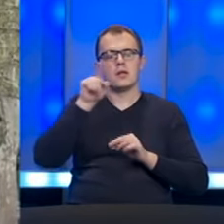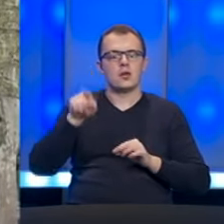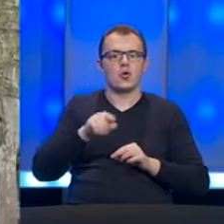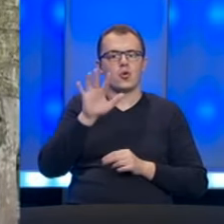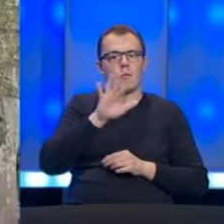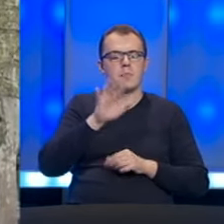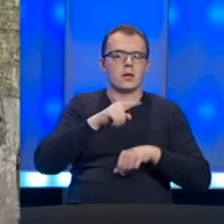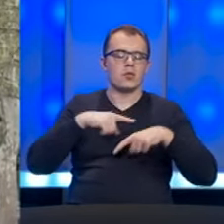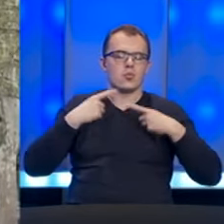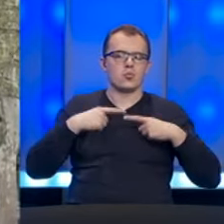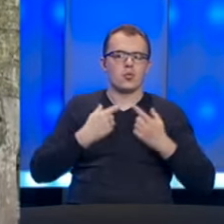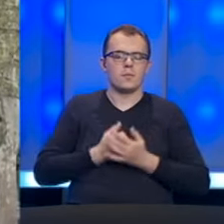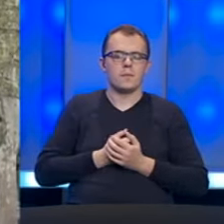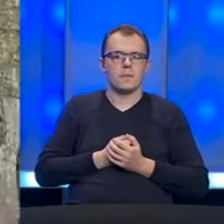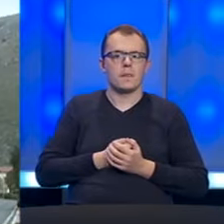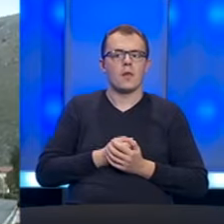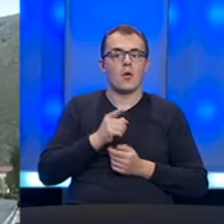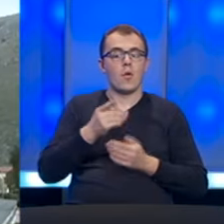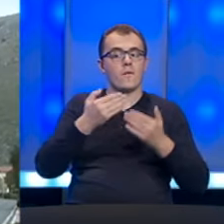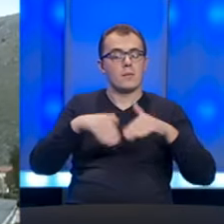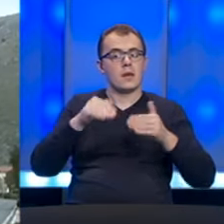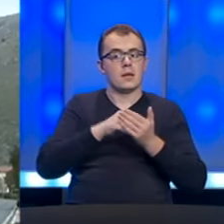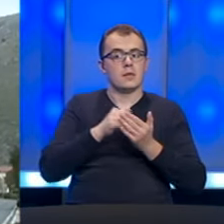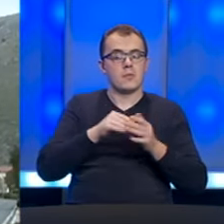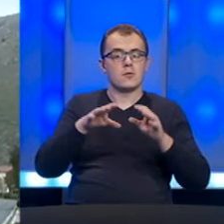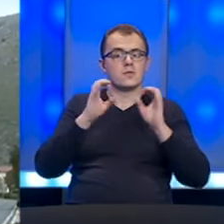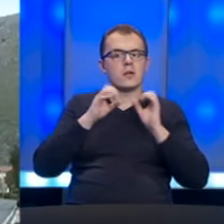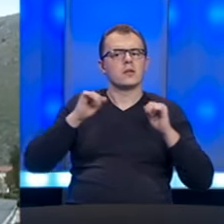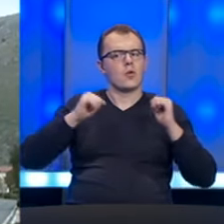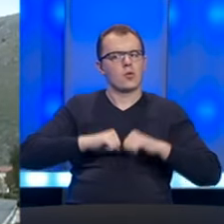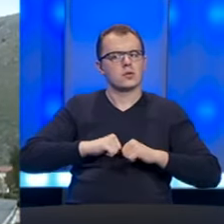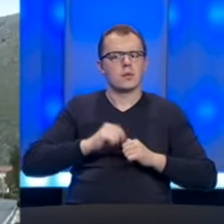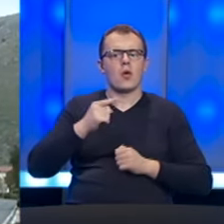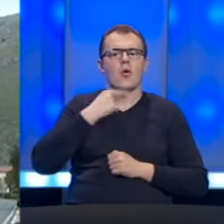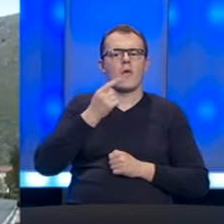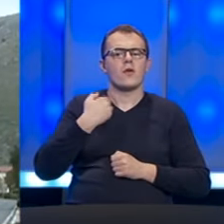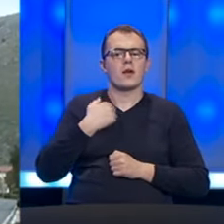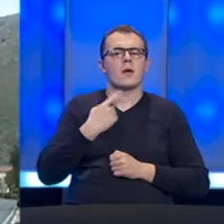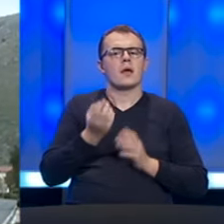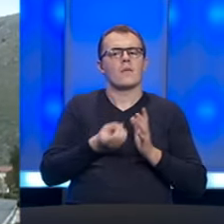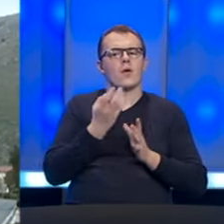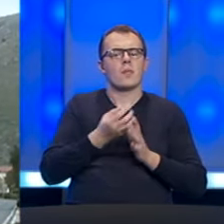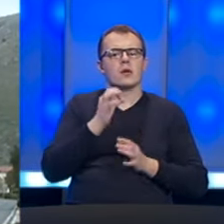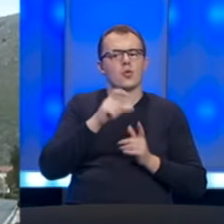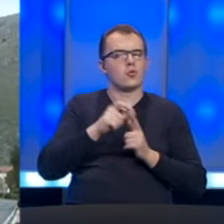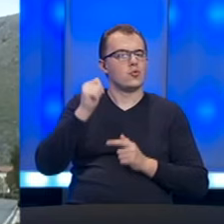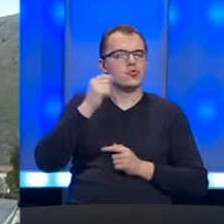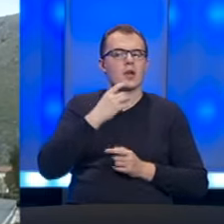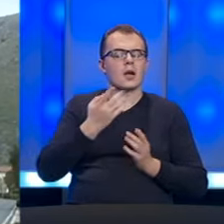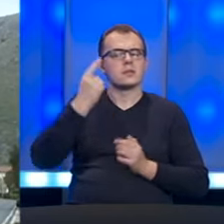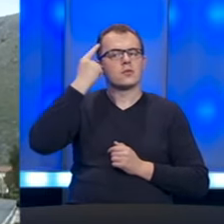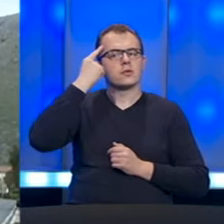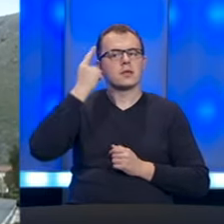5 sati ujutro. Da se ove mjere trebaju shvatiti krajnje ozbiljno, govori nam i informacija od juče kada smo